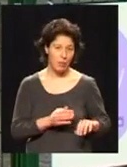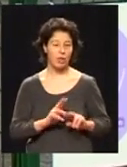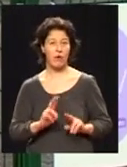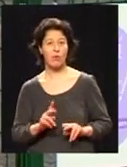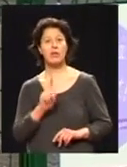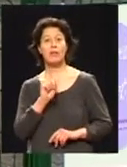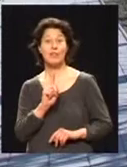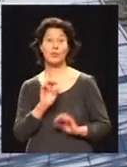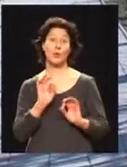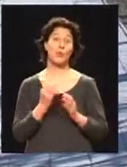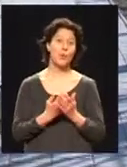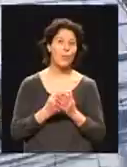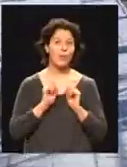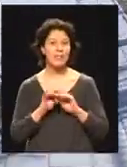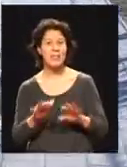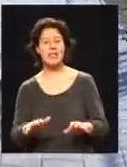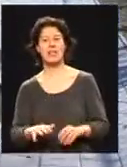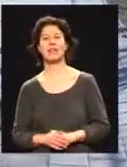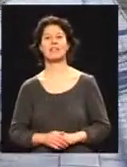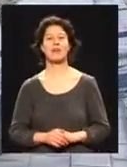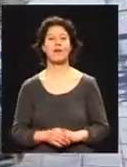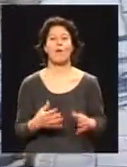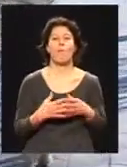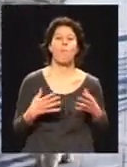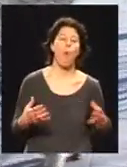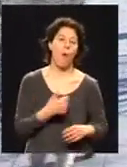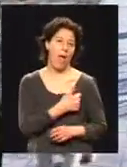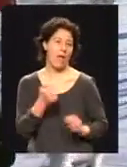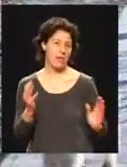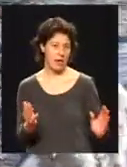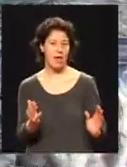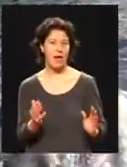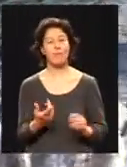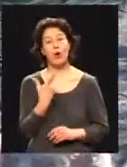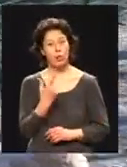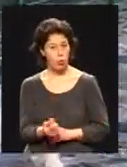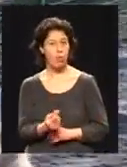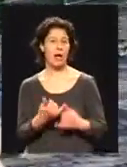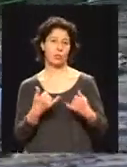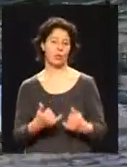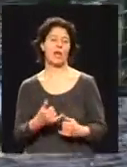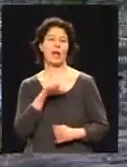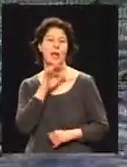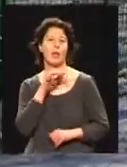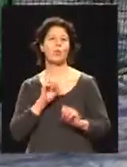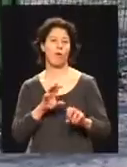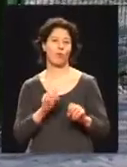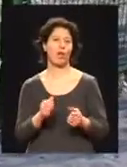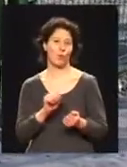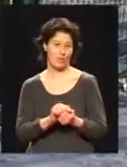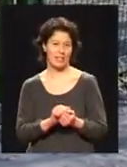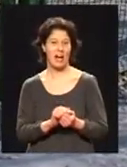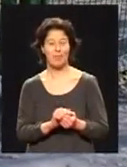maradva, viszont a jó hír, hogy a bő egy év alatt megdupláztuk a jelenlegi kutyafuttatók